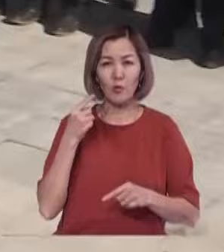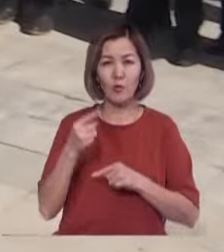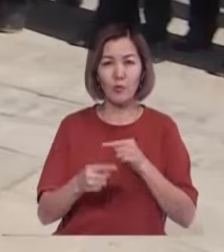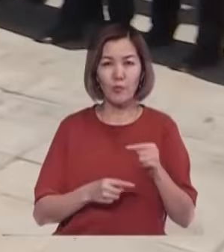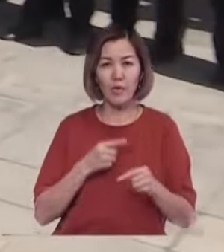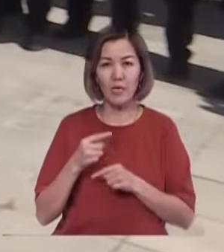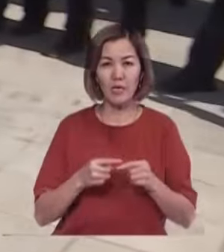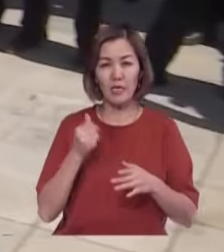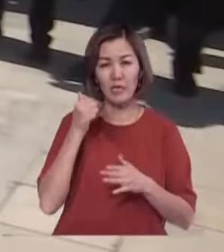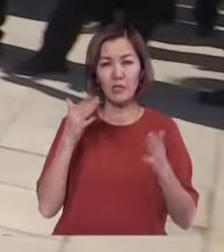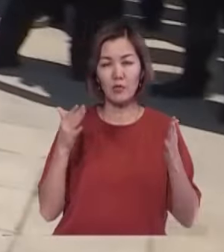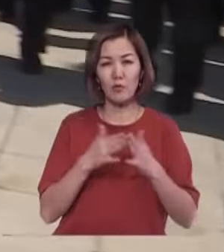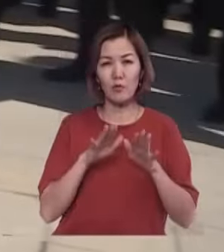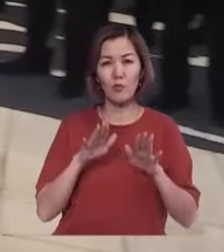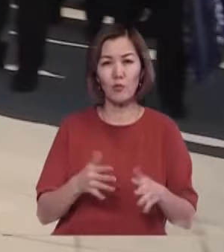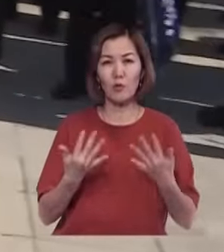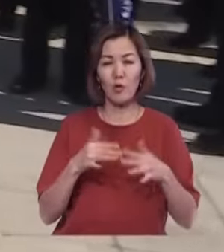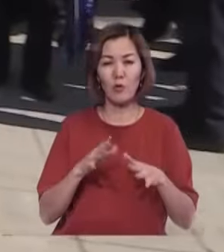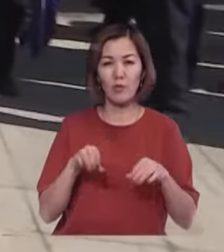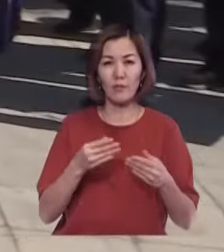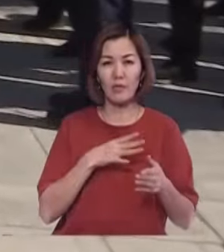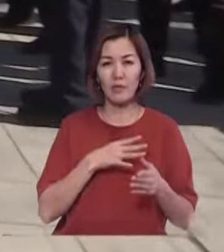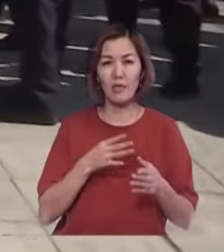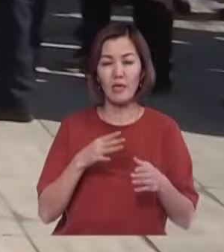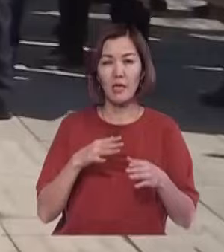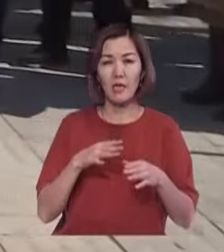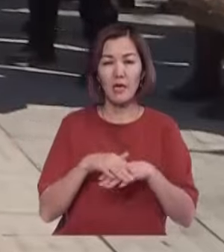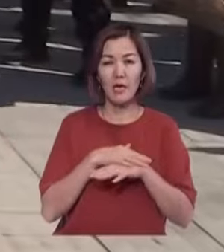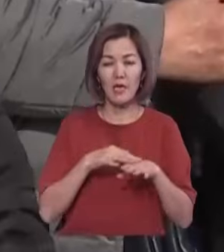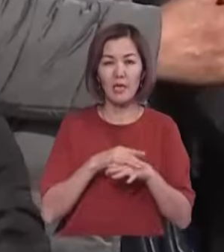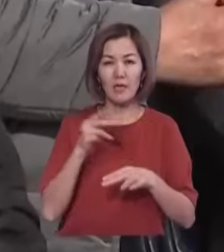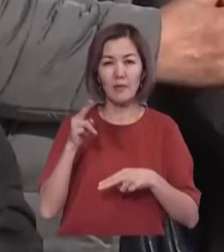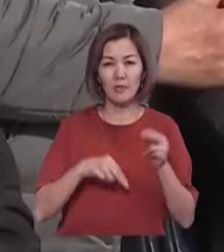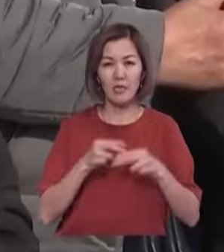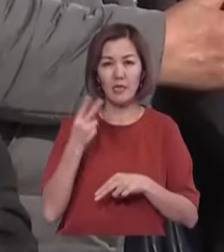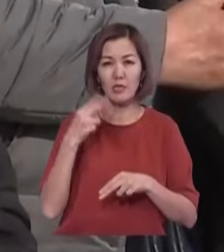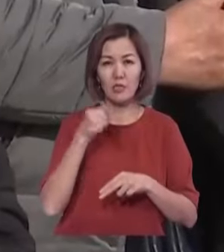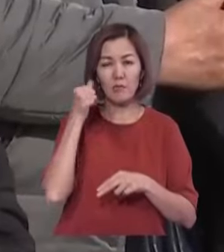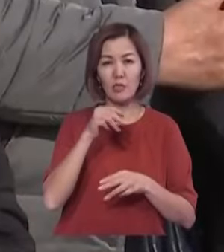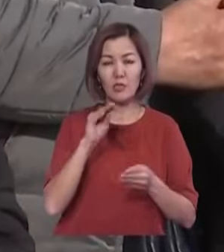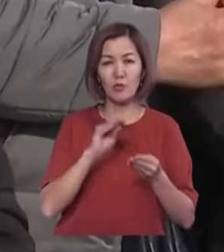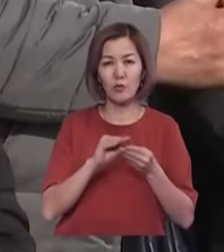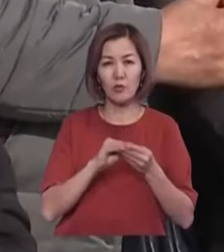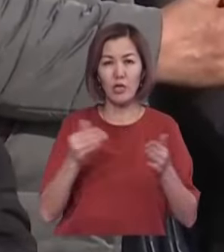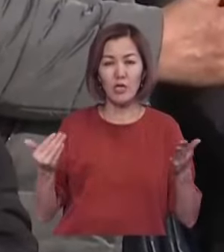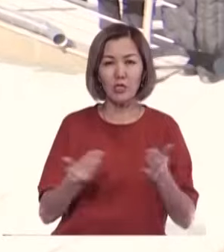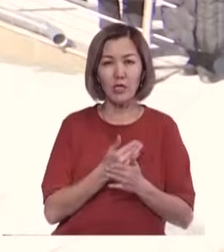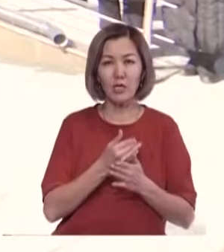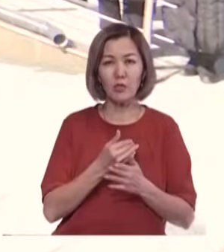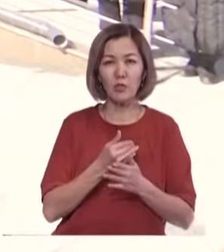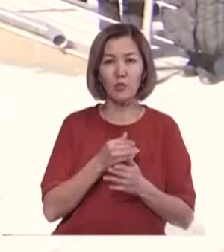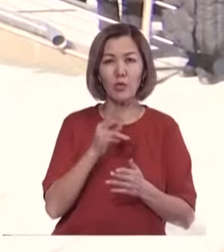сай ескі үйдің орнын ауылдастарына беріпті. Ел болып көтерген мешіт 20 жыл тұрды. Жаңарту бақыты